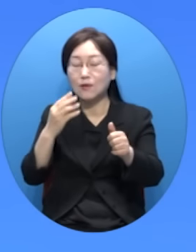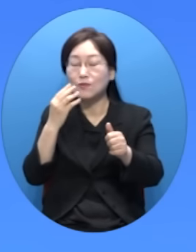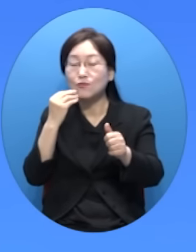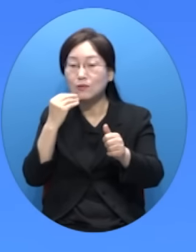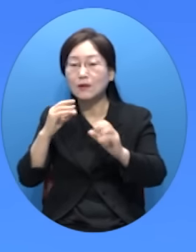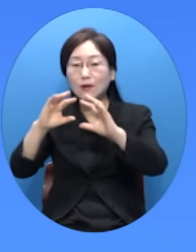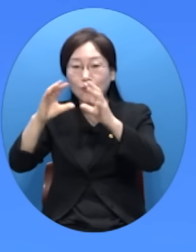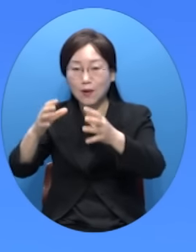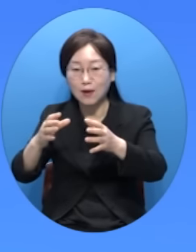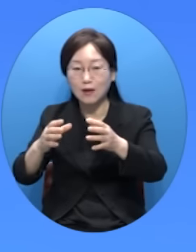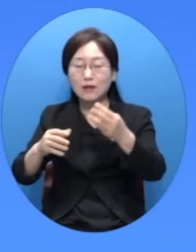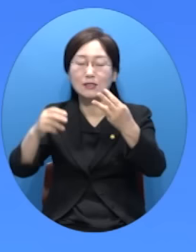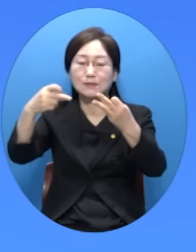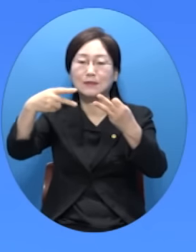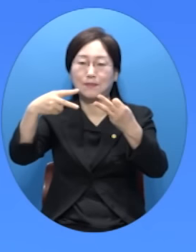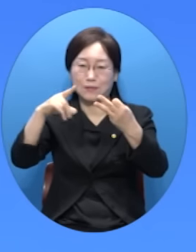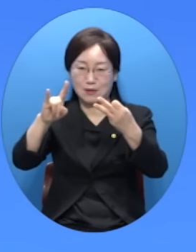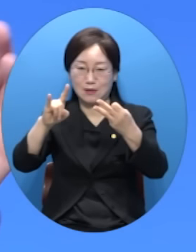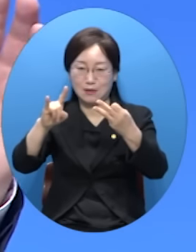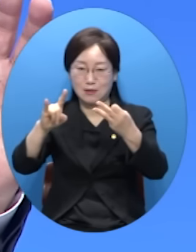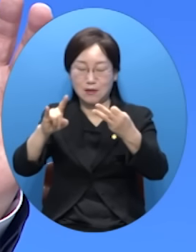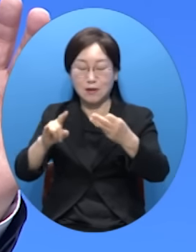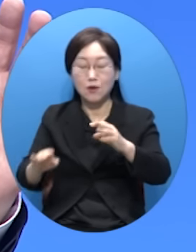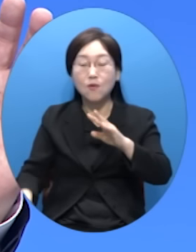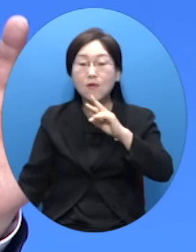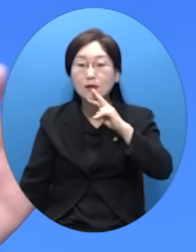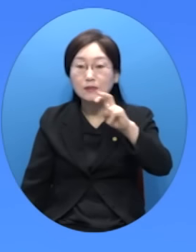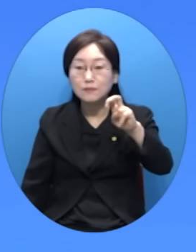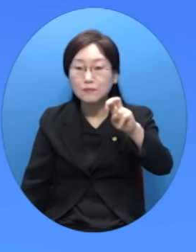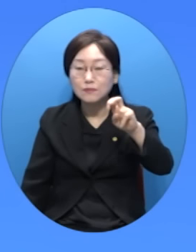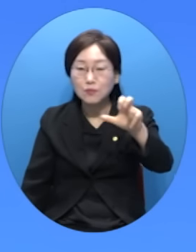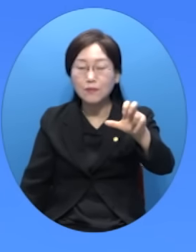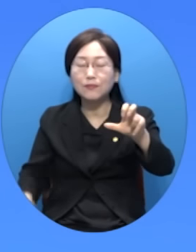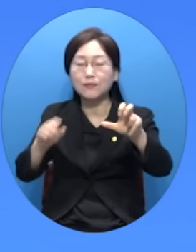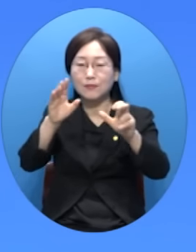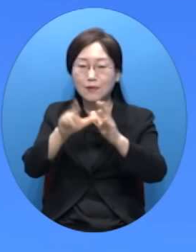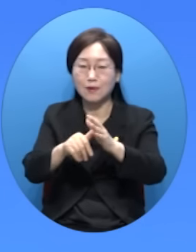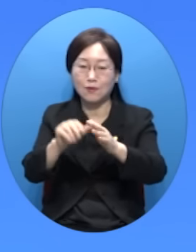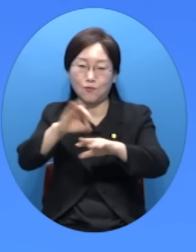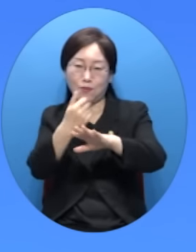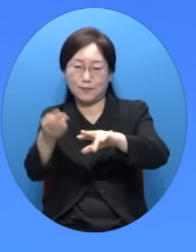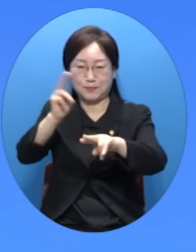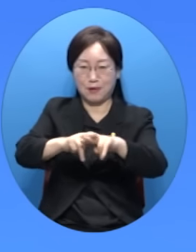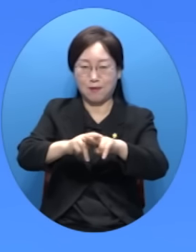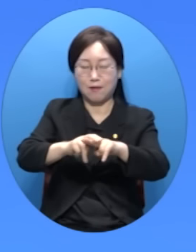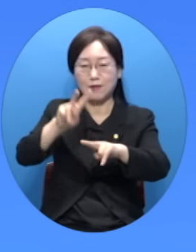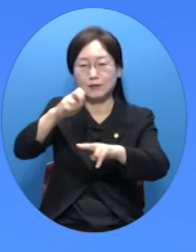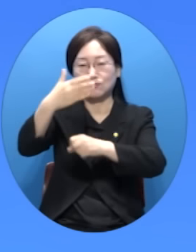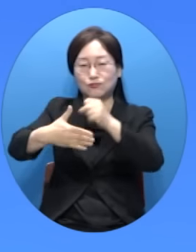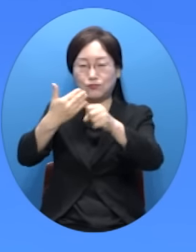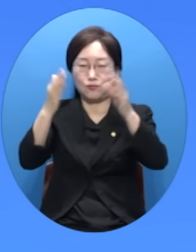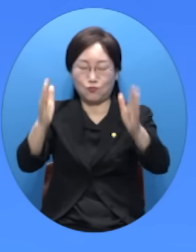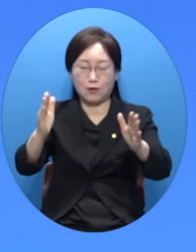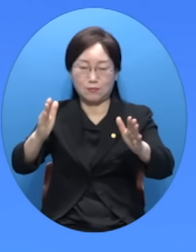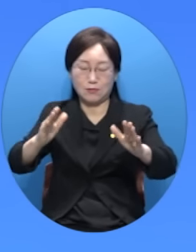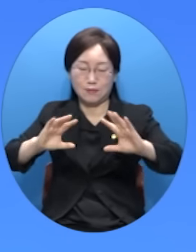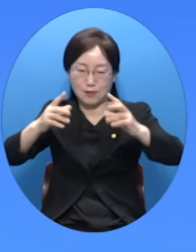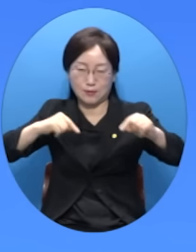25살에 왕이 되어서 29년 동안 유다 나라를 통치한 위대한 왕입니다.